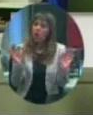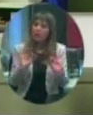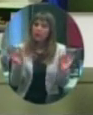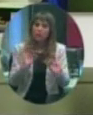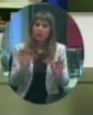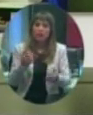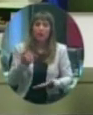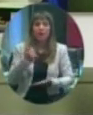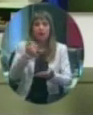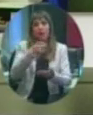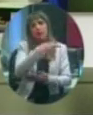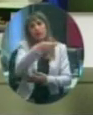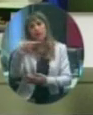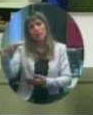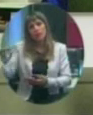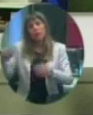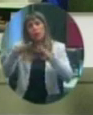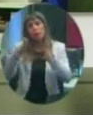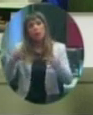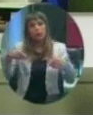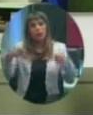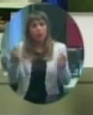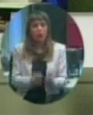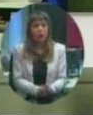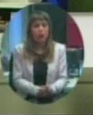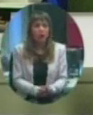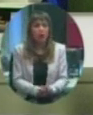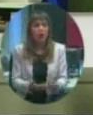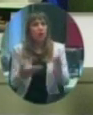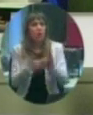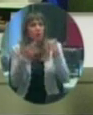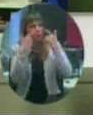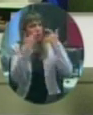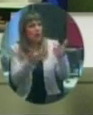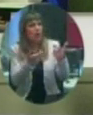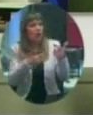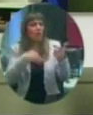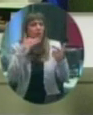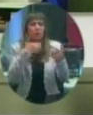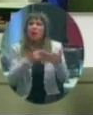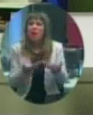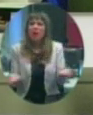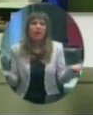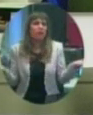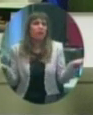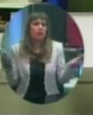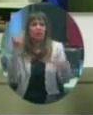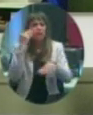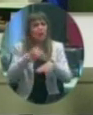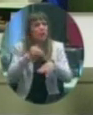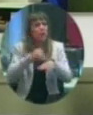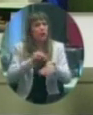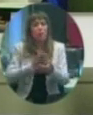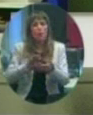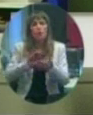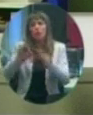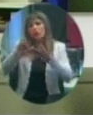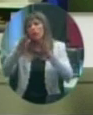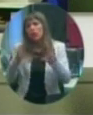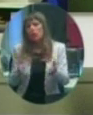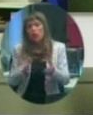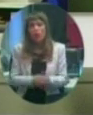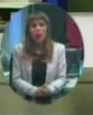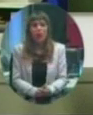במוסדות החינוך עצמם. אין בקרה מספקת על הדיווחים של מוסדות החינוך ובכלל. אחרי